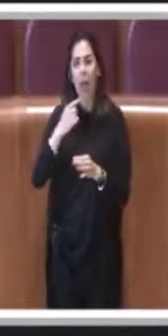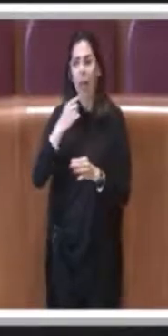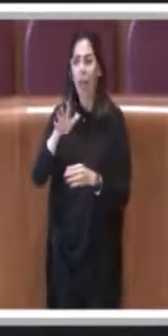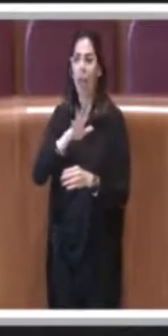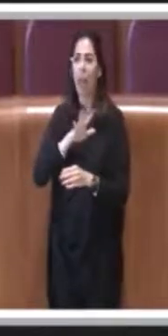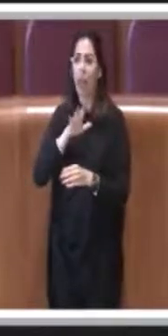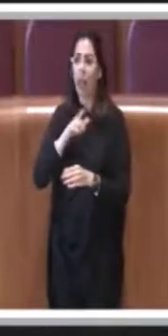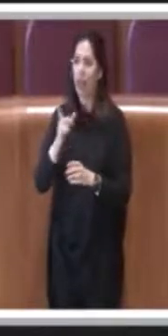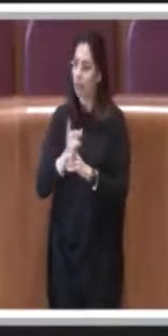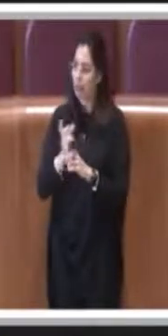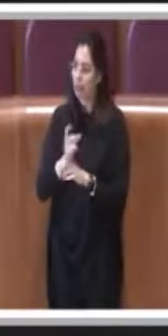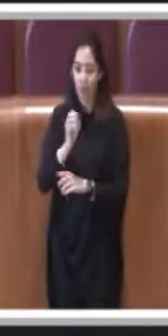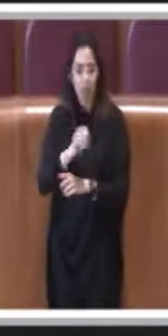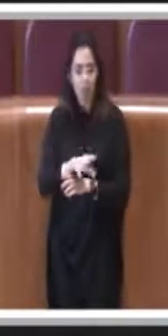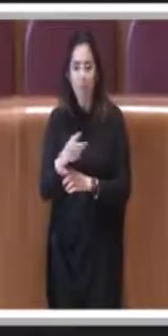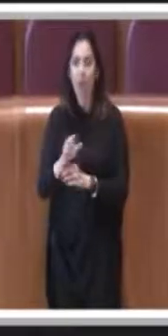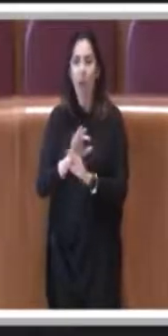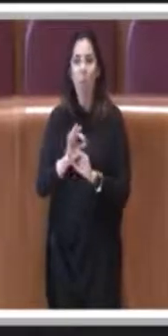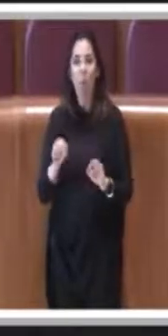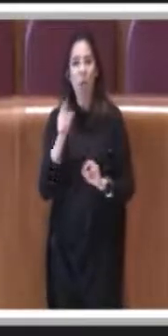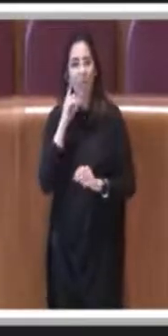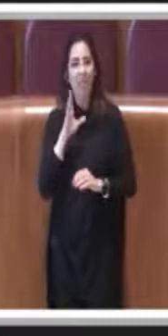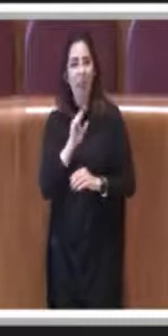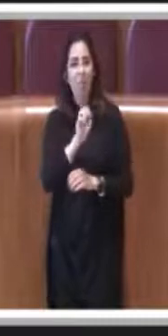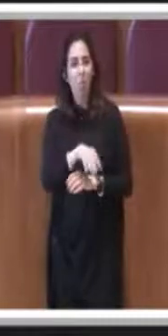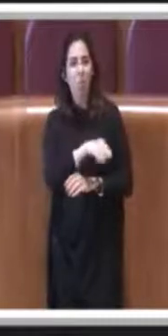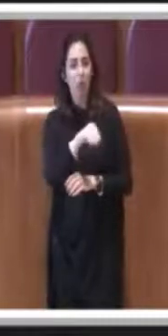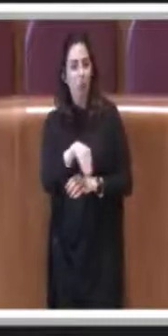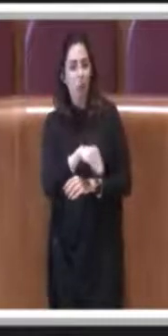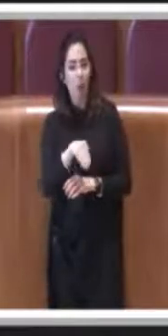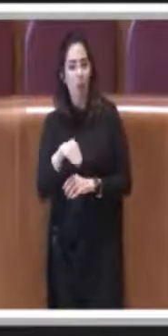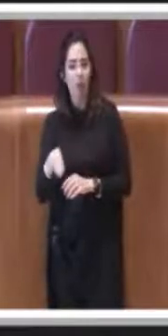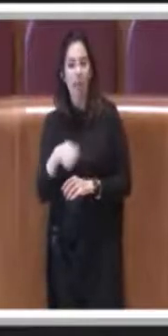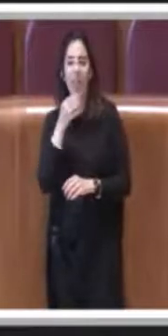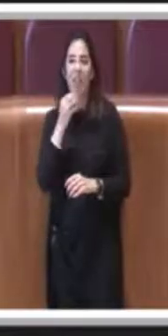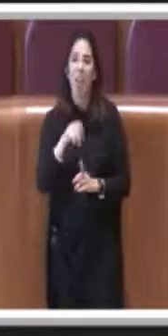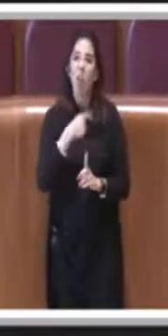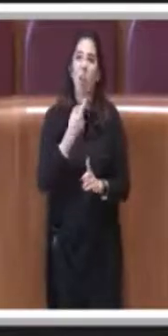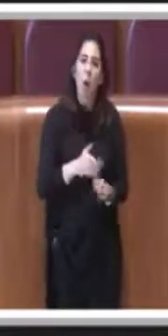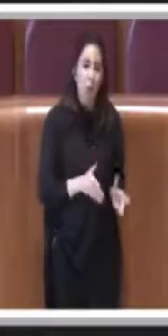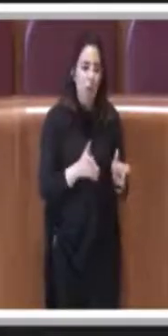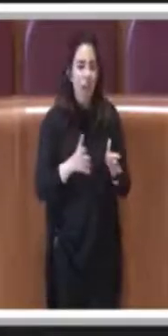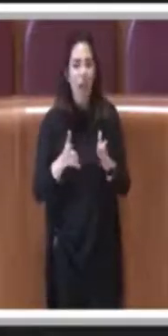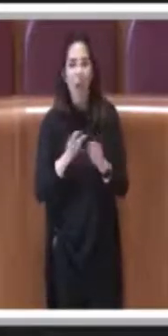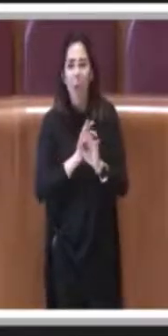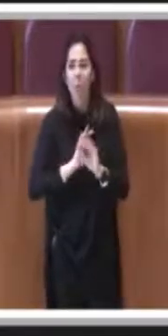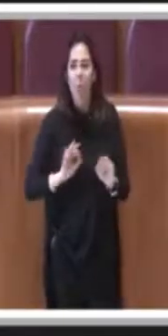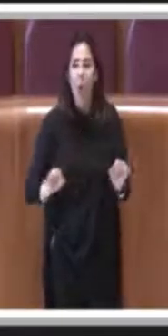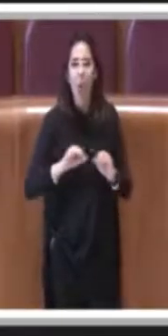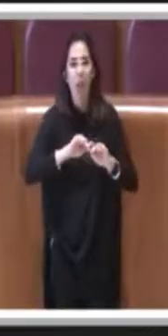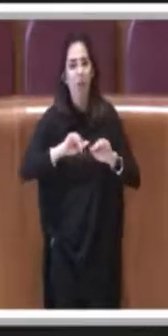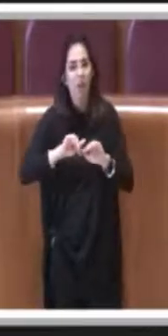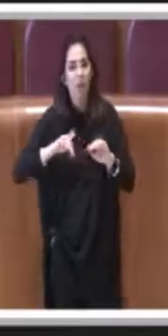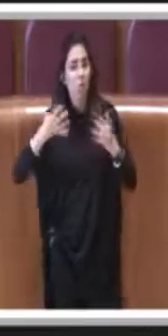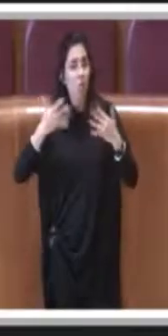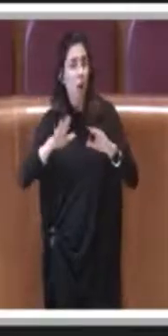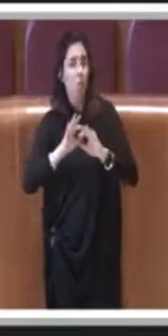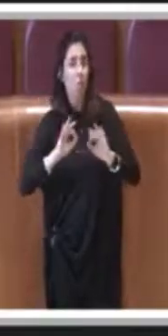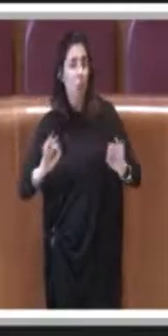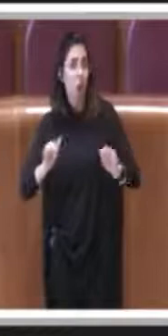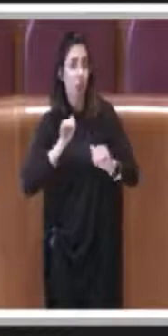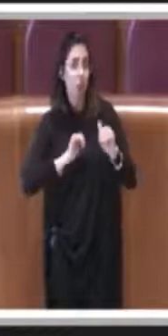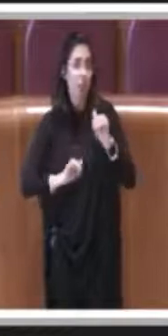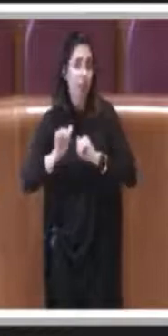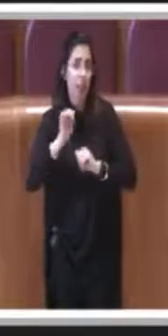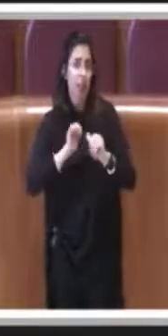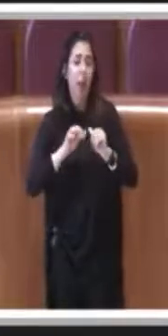già differenziata e sicuramente aumenteremo i quantitativi di raccolta differenziata